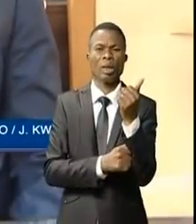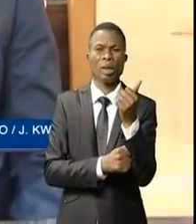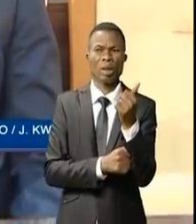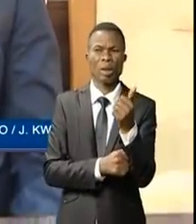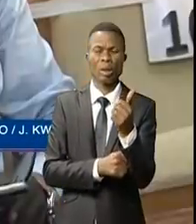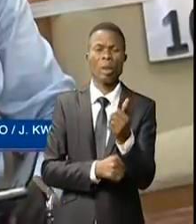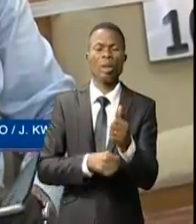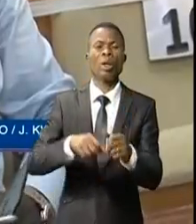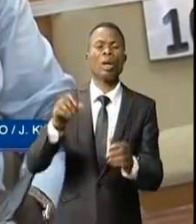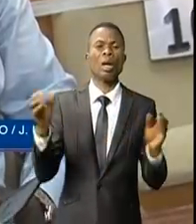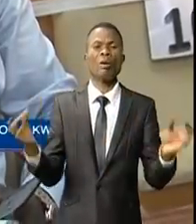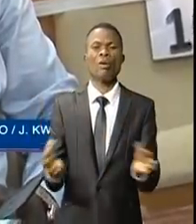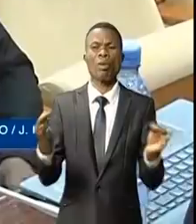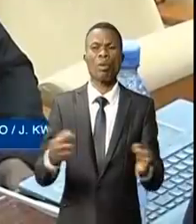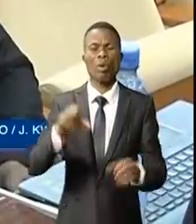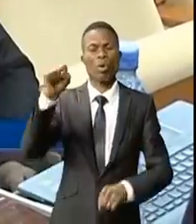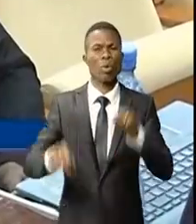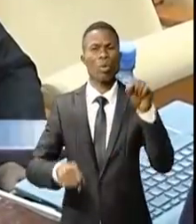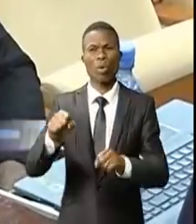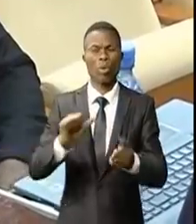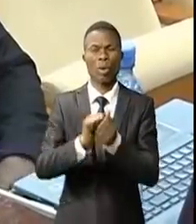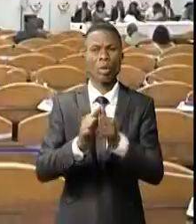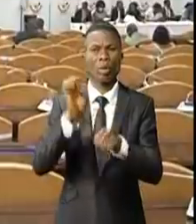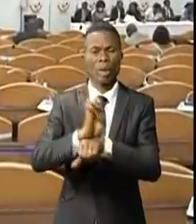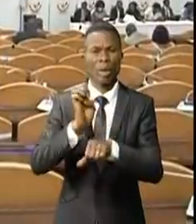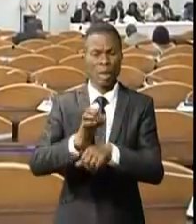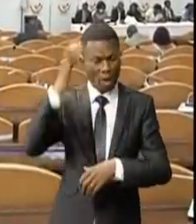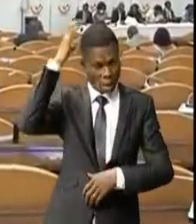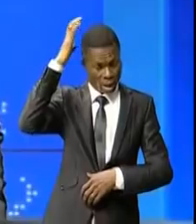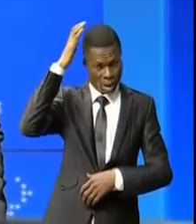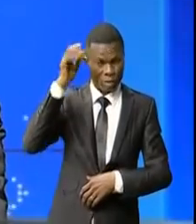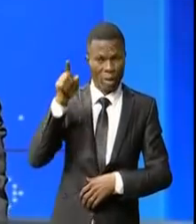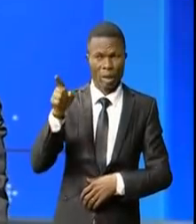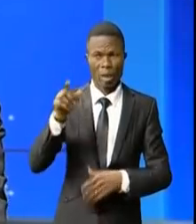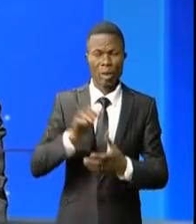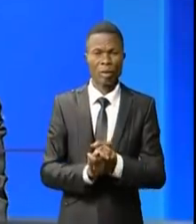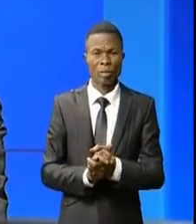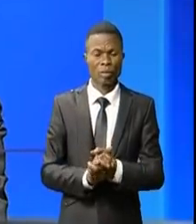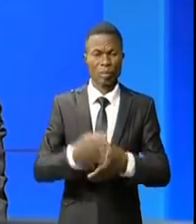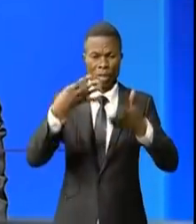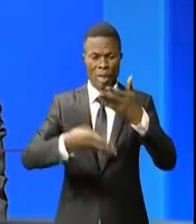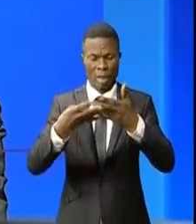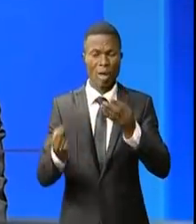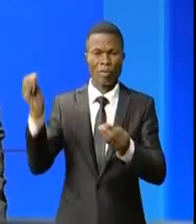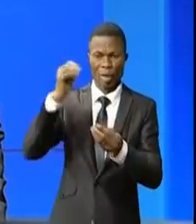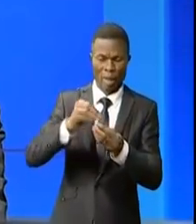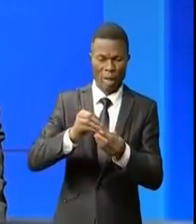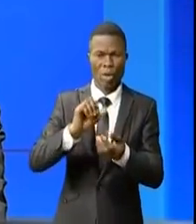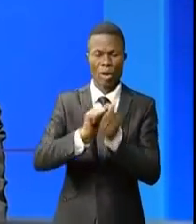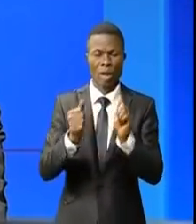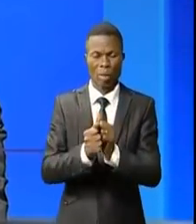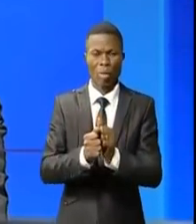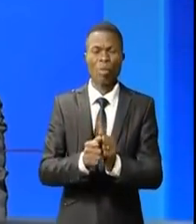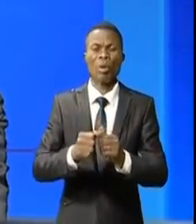durant les manifestations faisant allusion à l'église de l'évêque de Dokamba. Cette 9e prorogation de l'état de siège